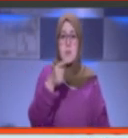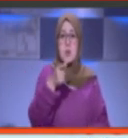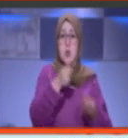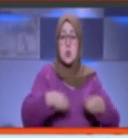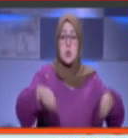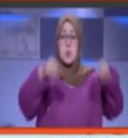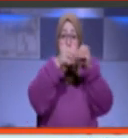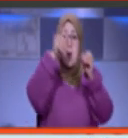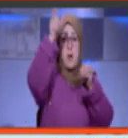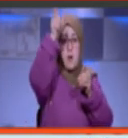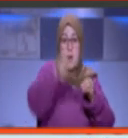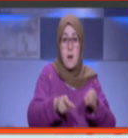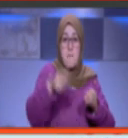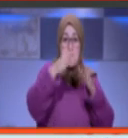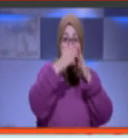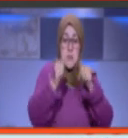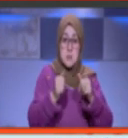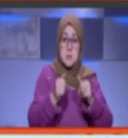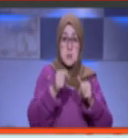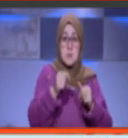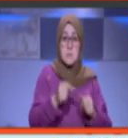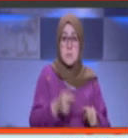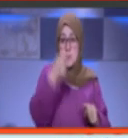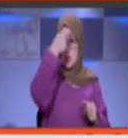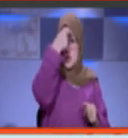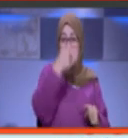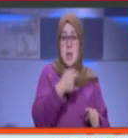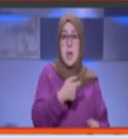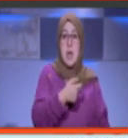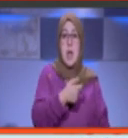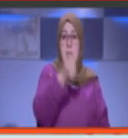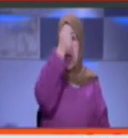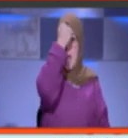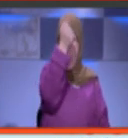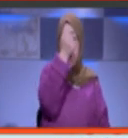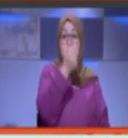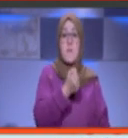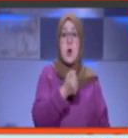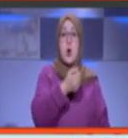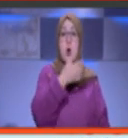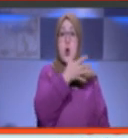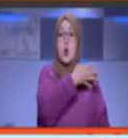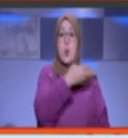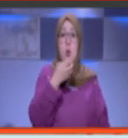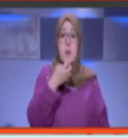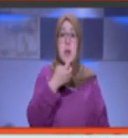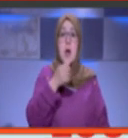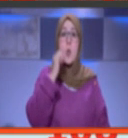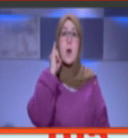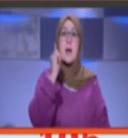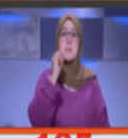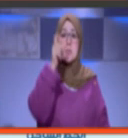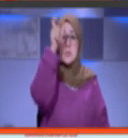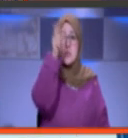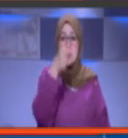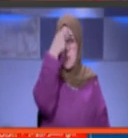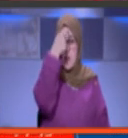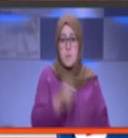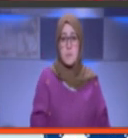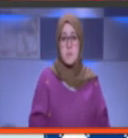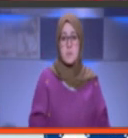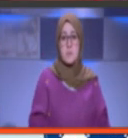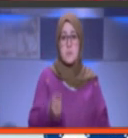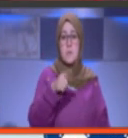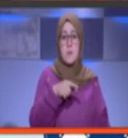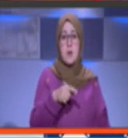لإصابات جمهورية مصر العربية 1450 إصابة، بينما عدد وفيات اليوم 9 حالات. بلغ عدد